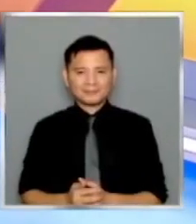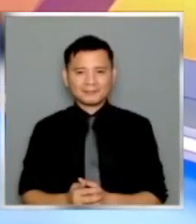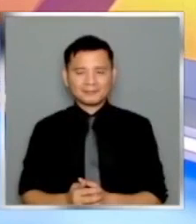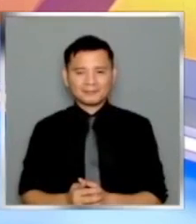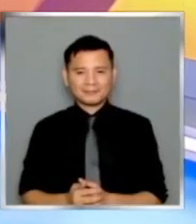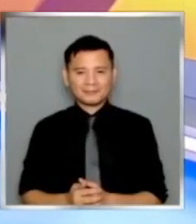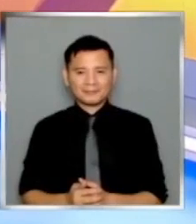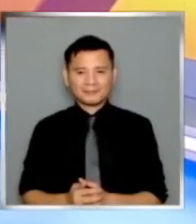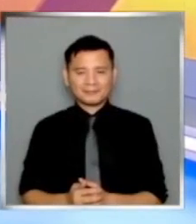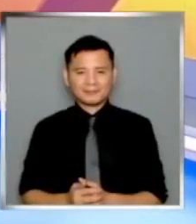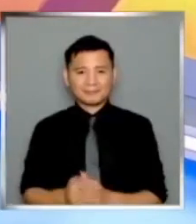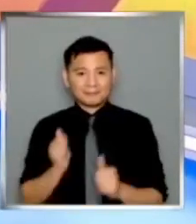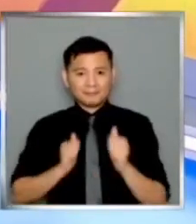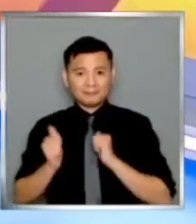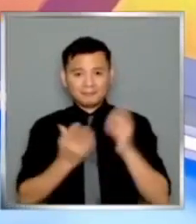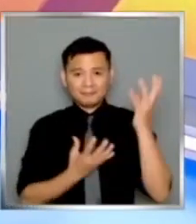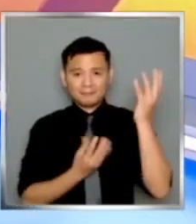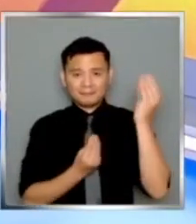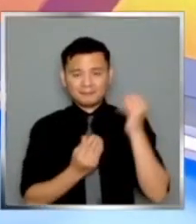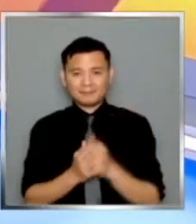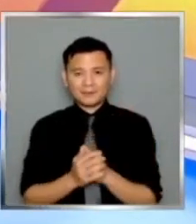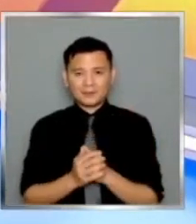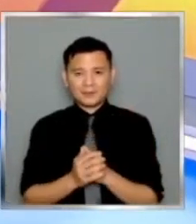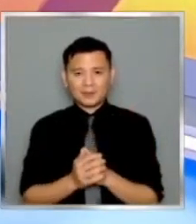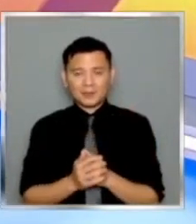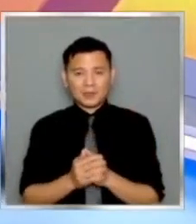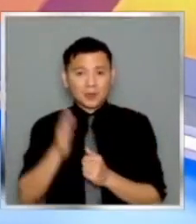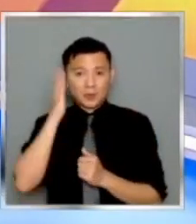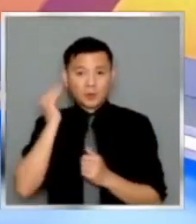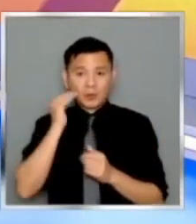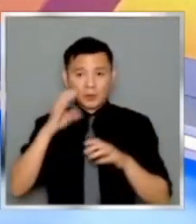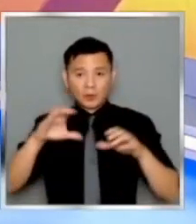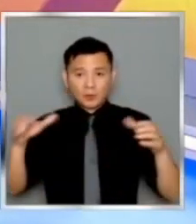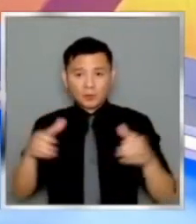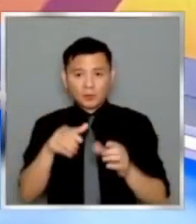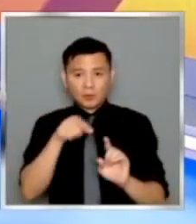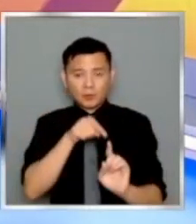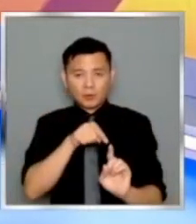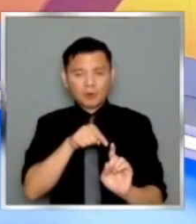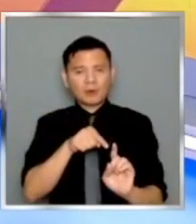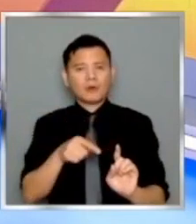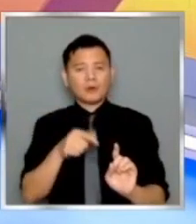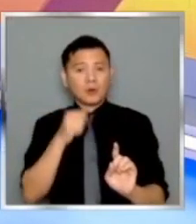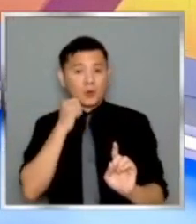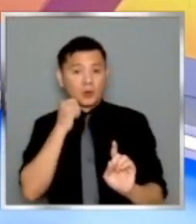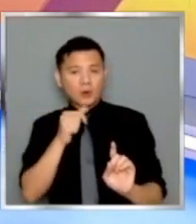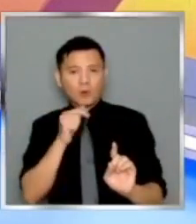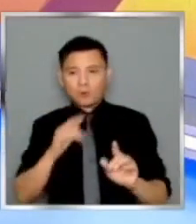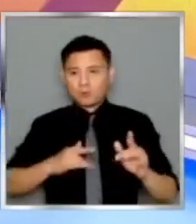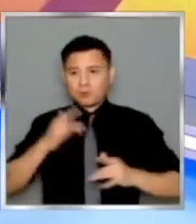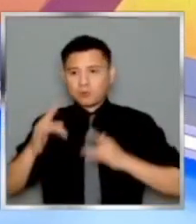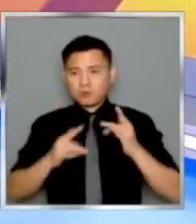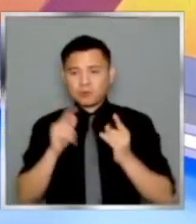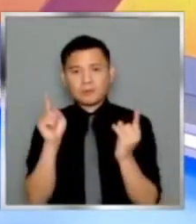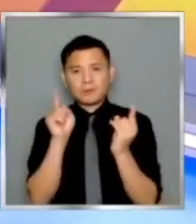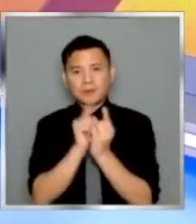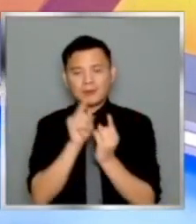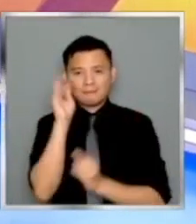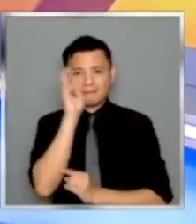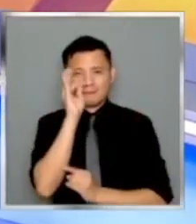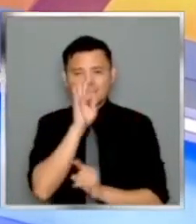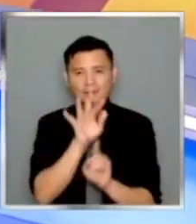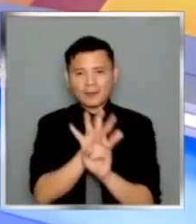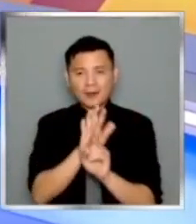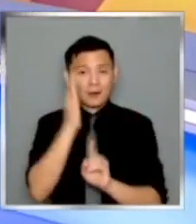Super excited na ang K-pop girl group na Lapilus para sa kanilang Manila tour at meet and greet sa kanilang Pinoy fans. Kabilang sa members nito ang